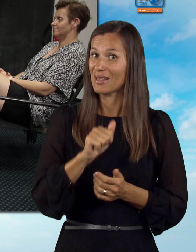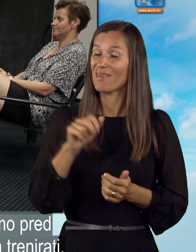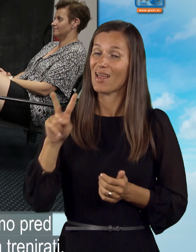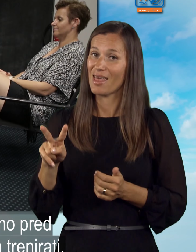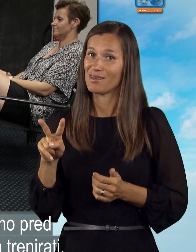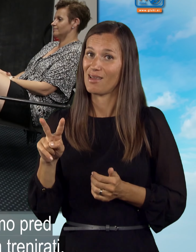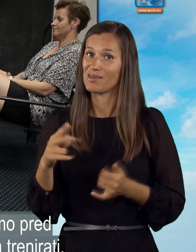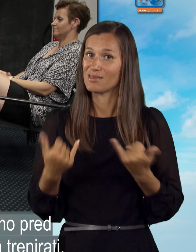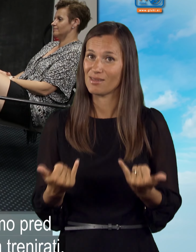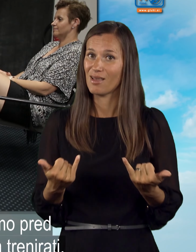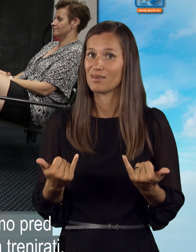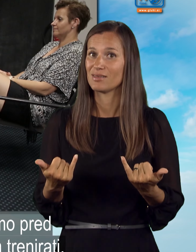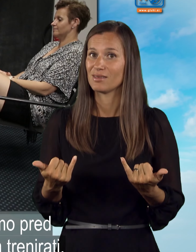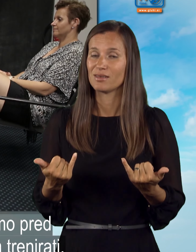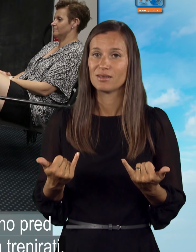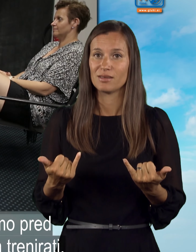Andrej, Valerija, zdaj